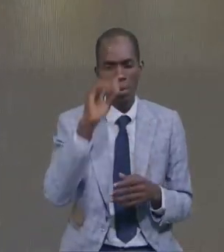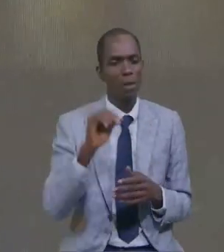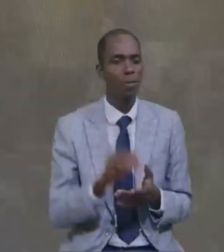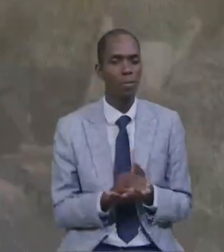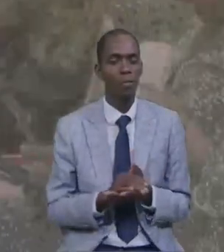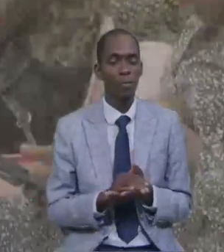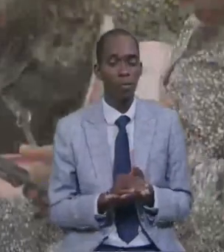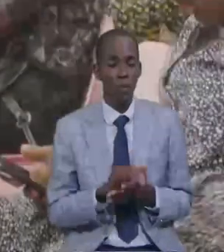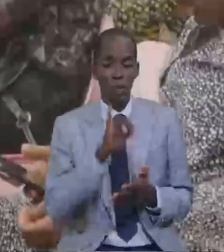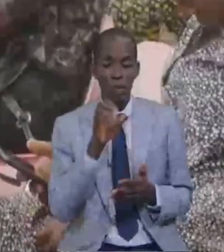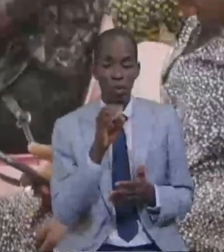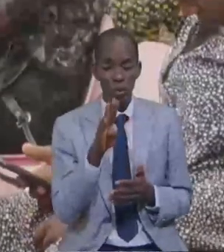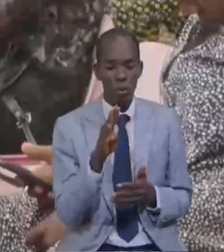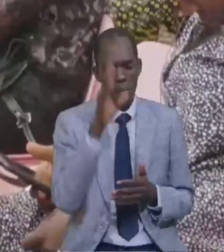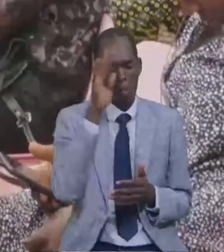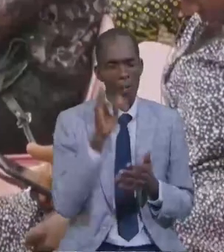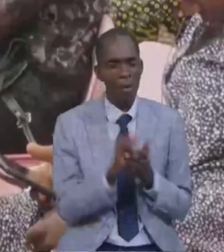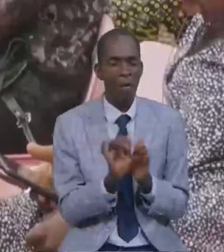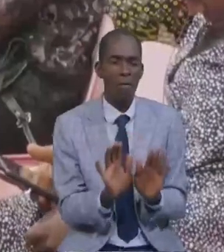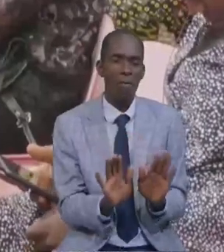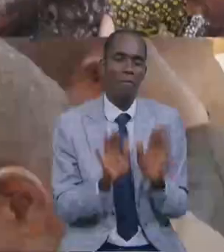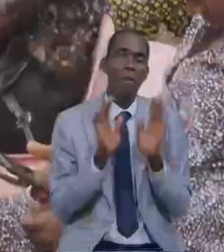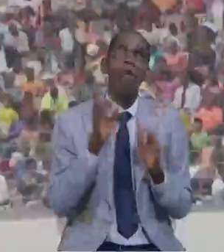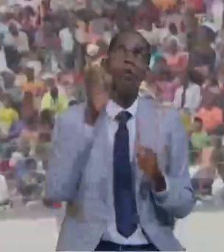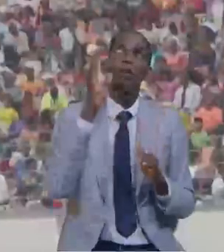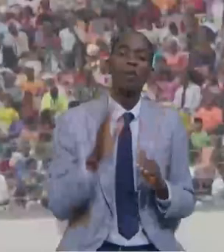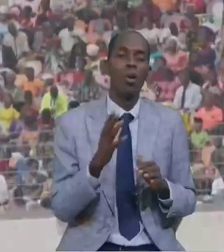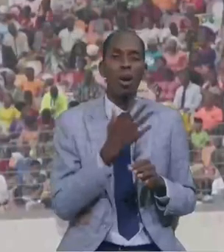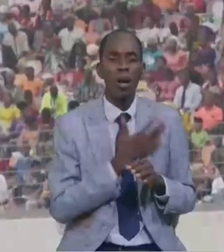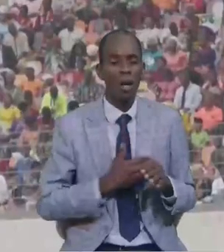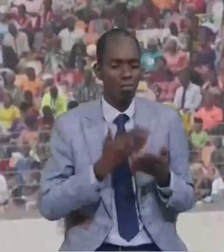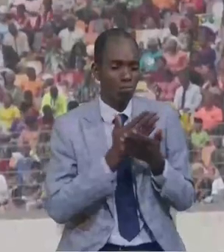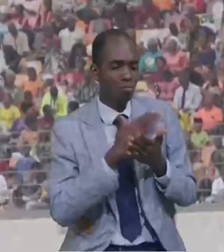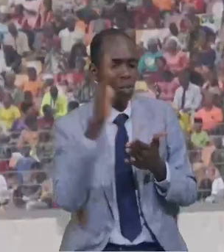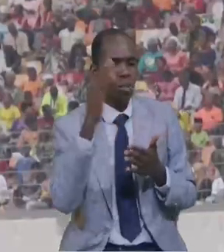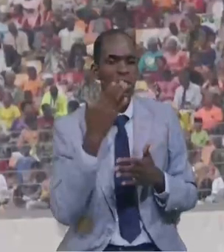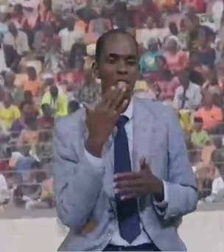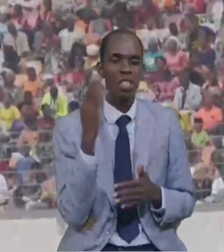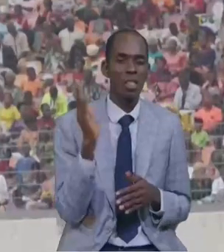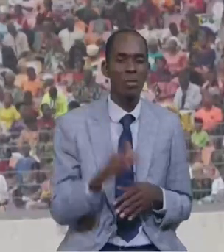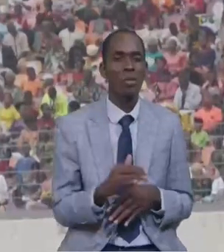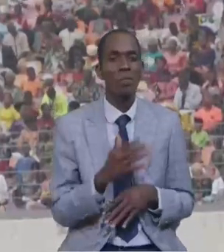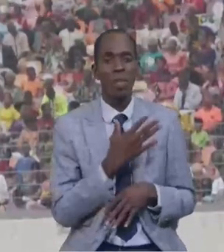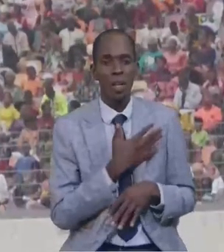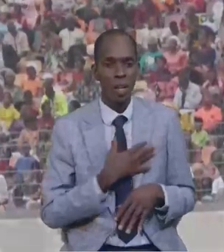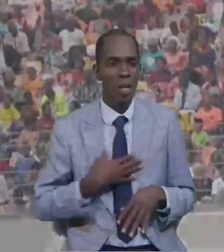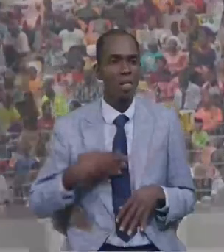demeure ferme dans son intégrité. La